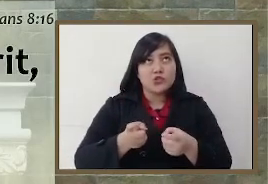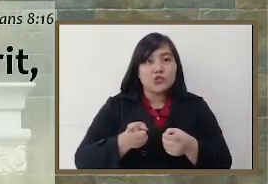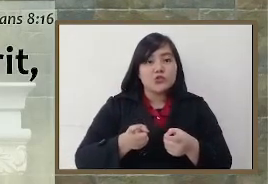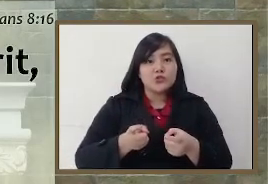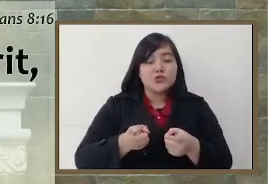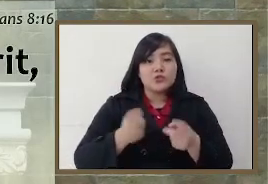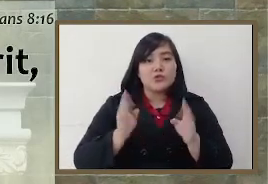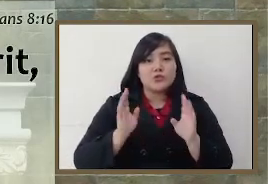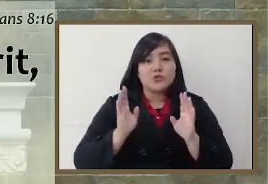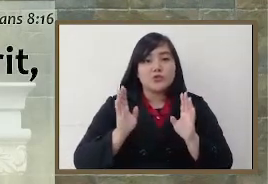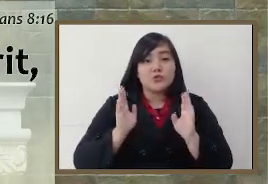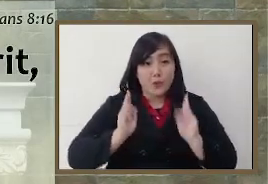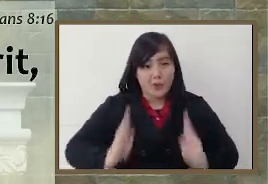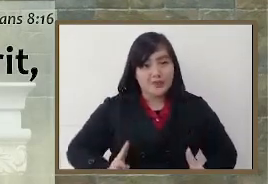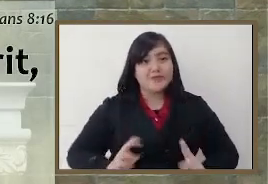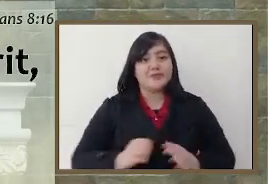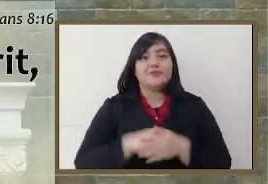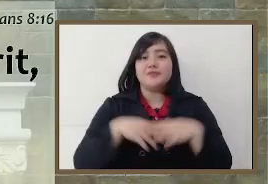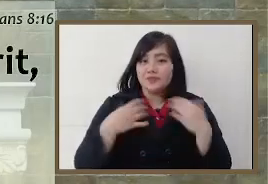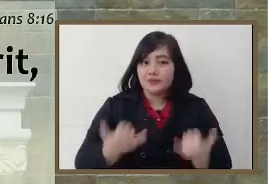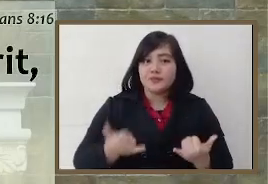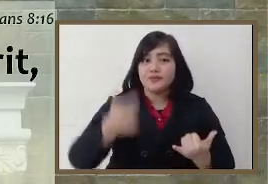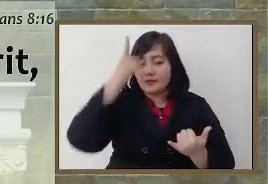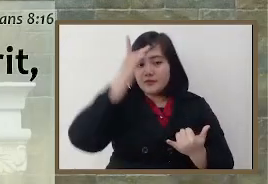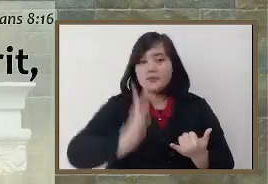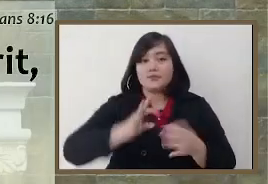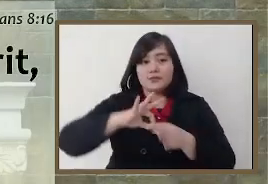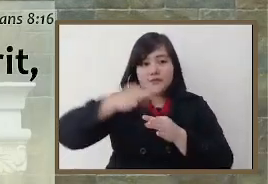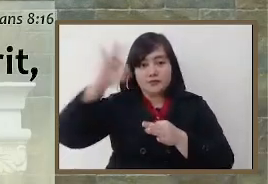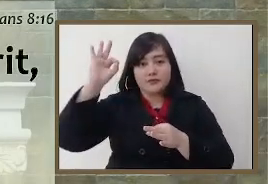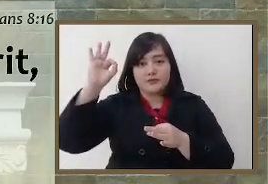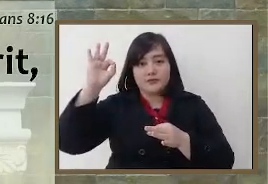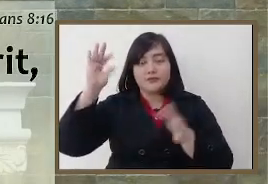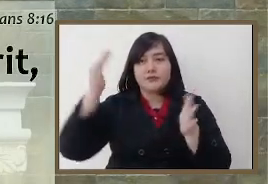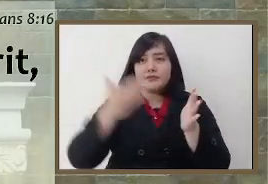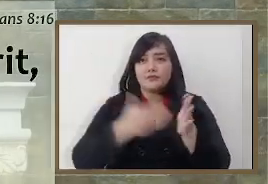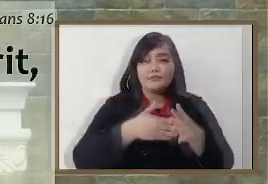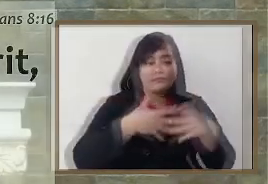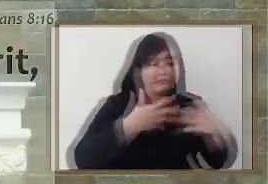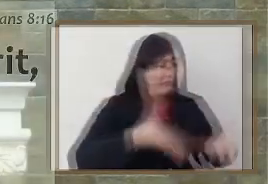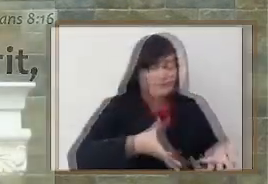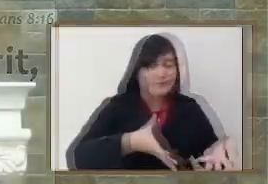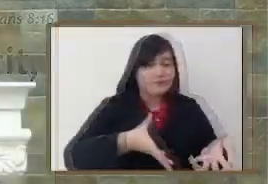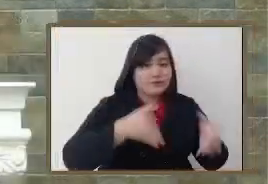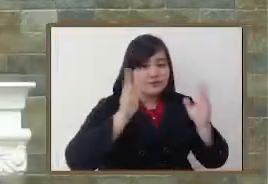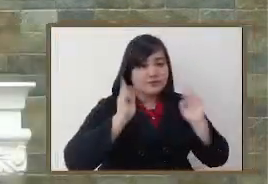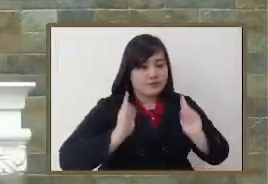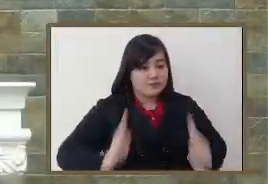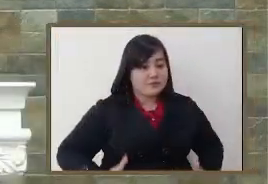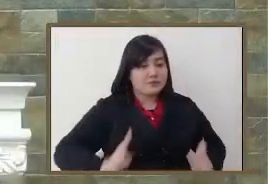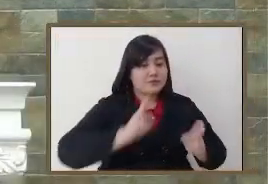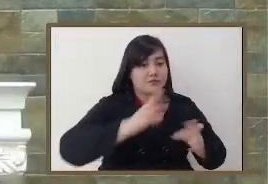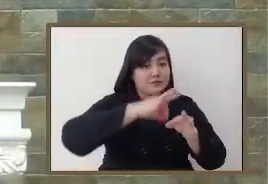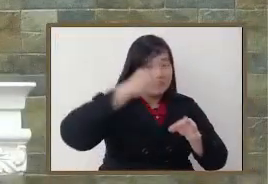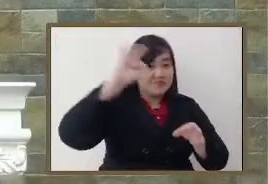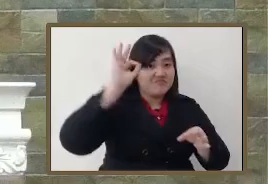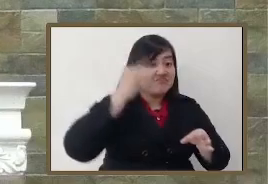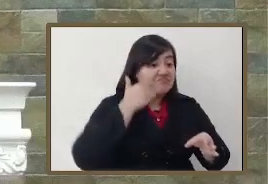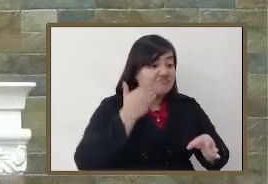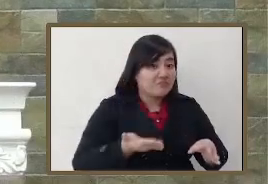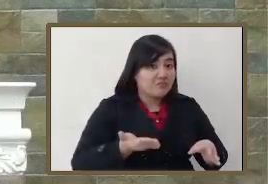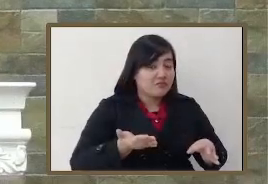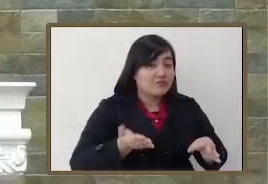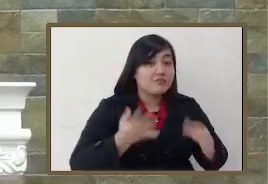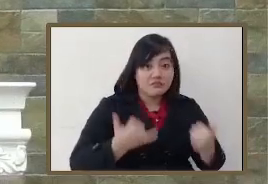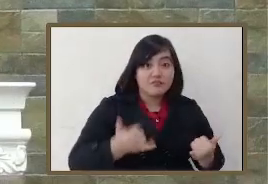Alright? Uulitin ko po. Alright? Here is the Spirit of man, patay. Quinikin ng Diyos. Alright? We got the Holy Spirit, mga